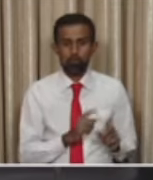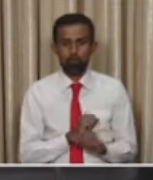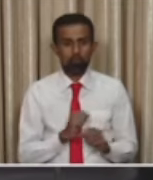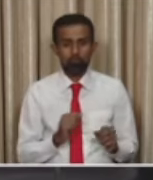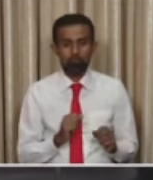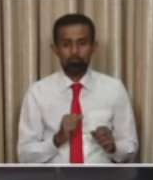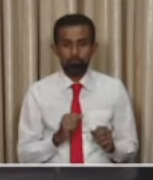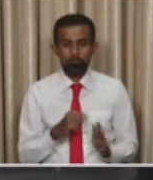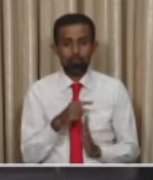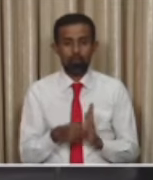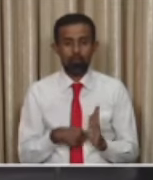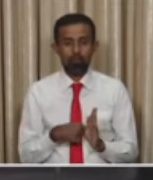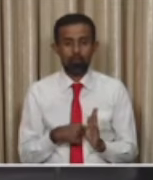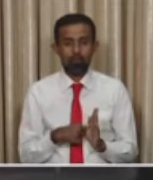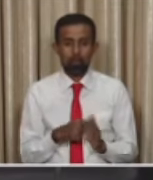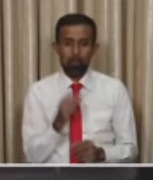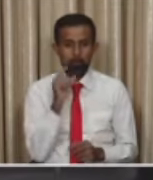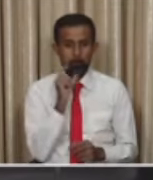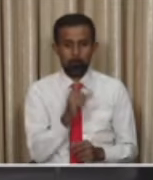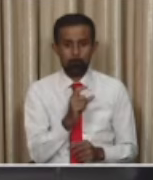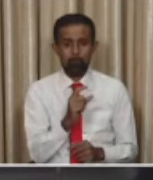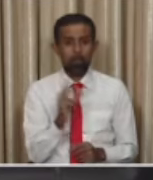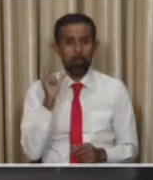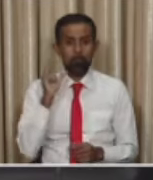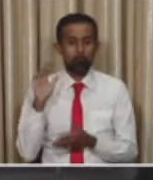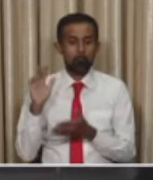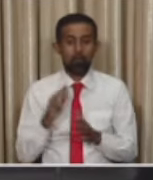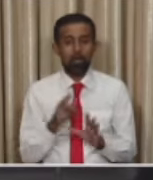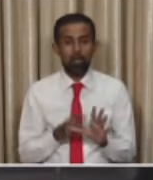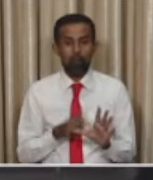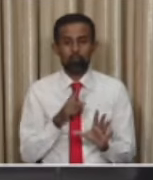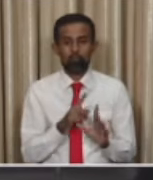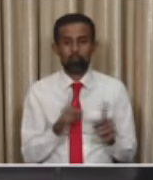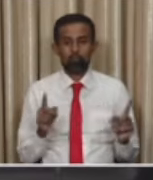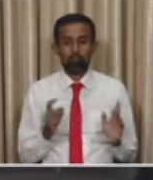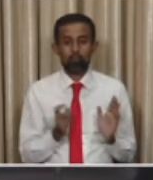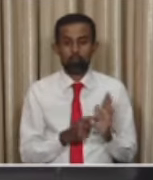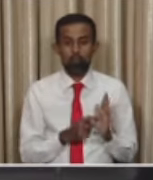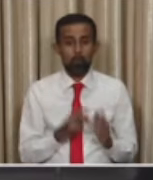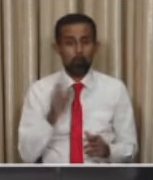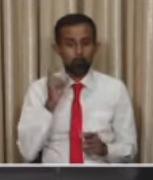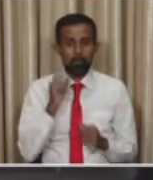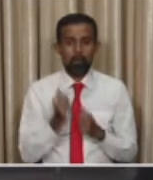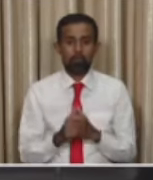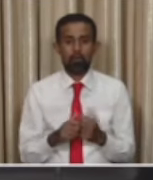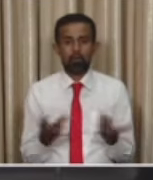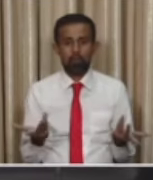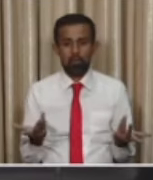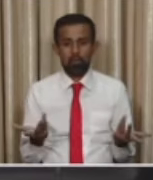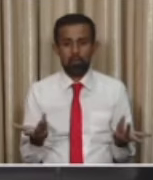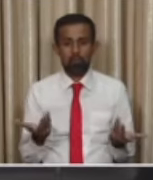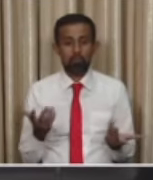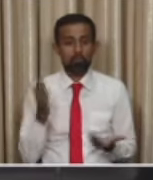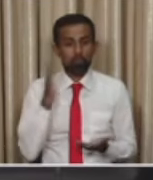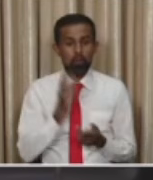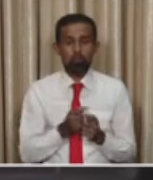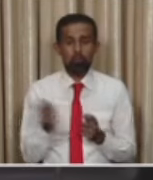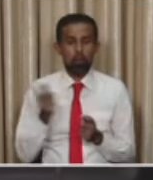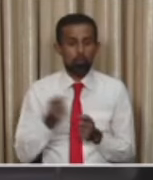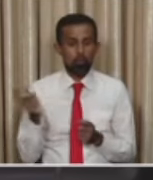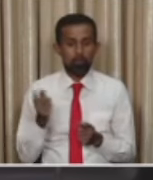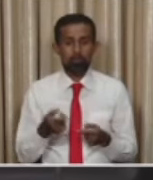බලන්න මේ රටේ බැලුවොත් එහෙම බිත්තර ආනයනය කරන අවුරුද්දක් විතර වෙනවා කුකුල් බිත්තර ටික හදාගන්න විදියක් නැහැ. පිටරට සල්ලි යවනවා.